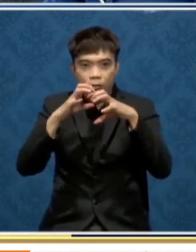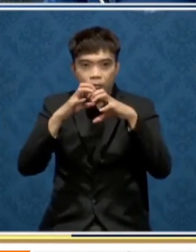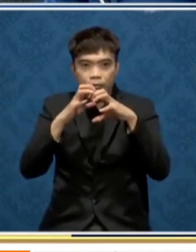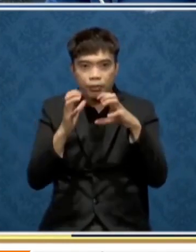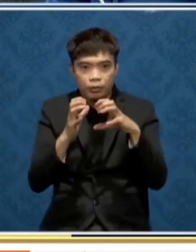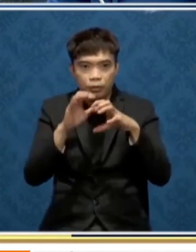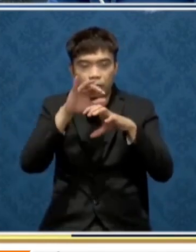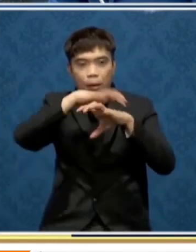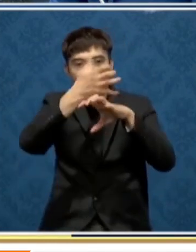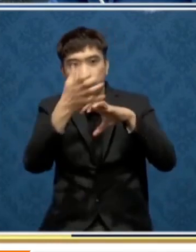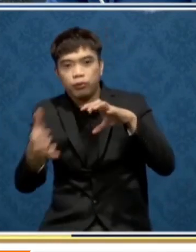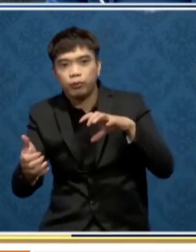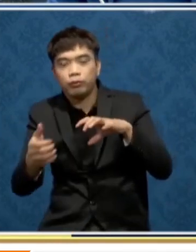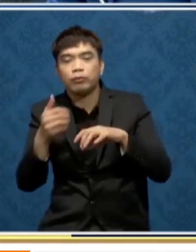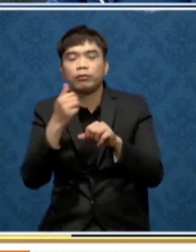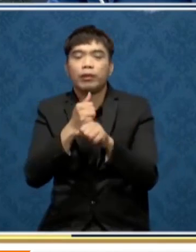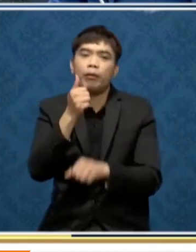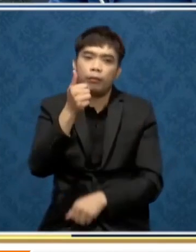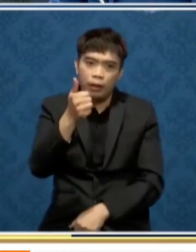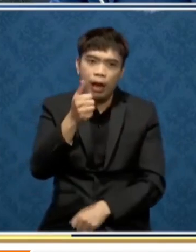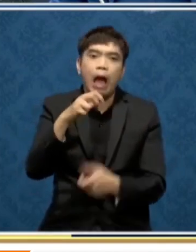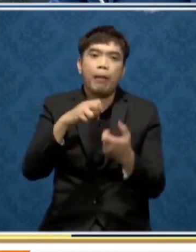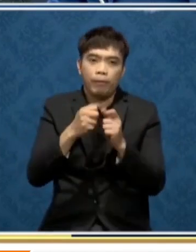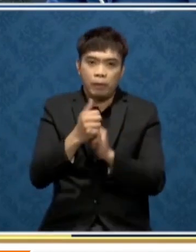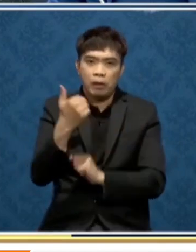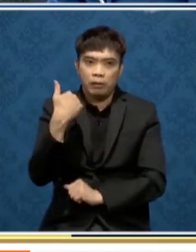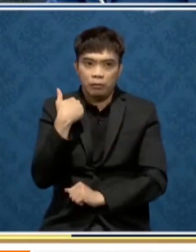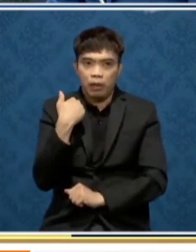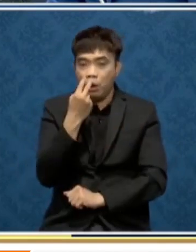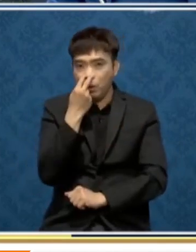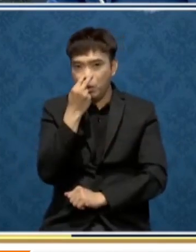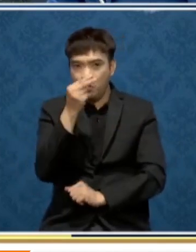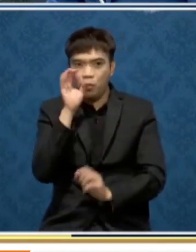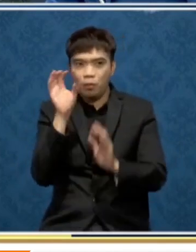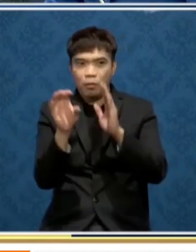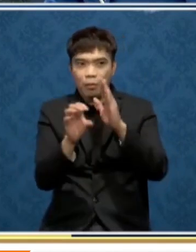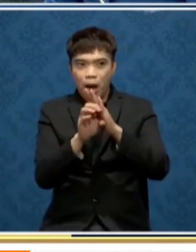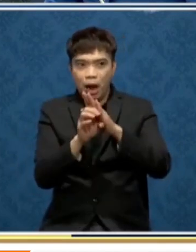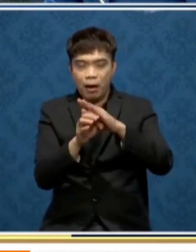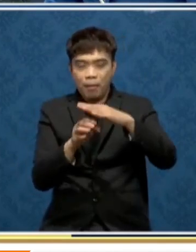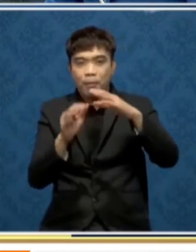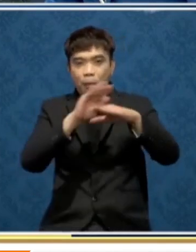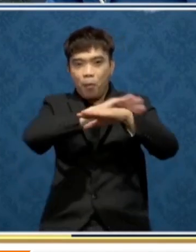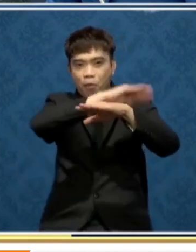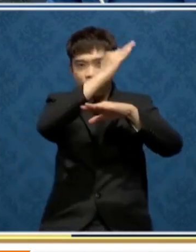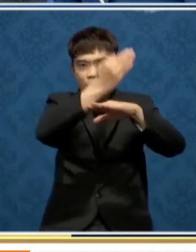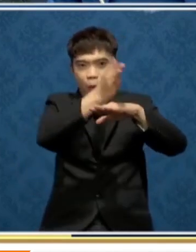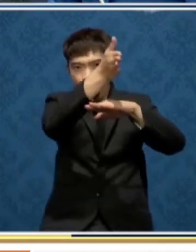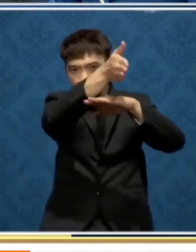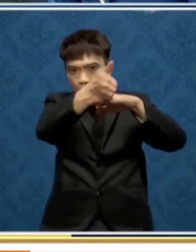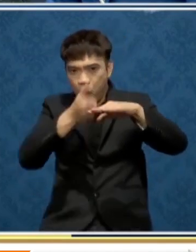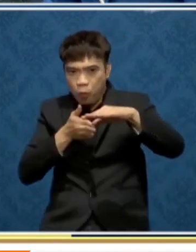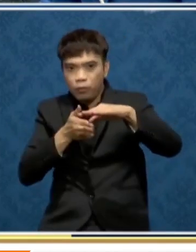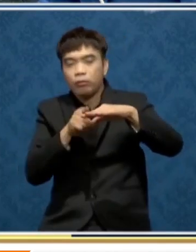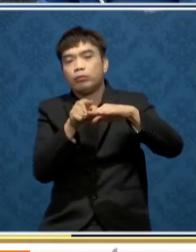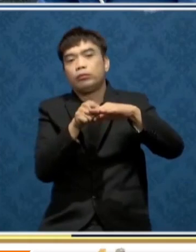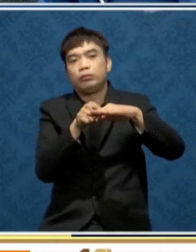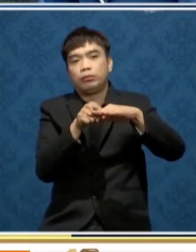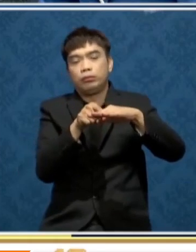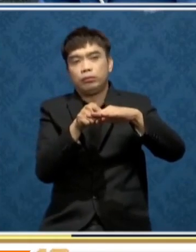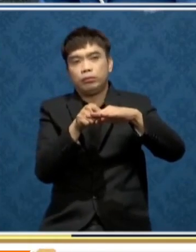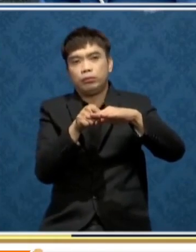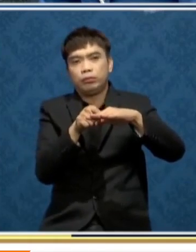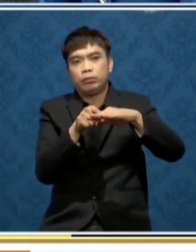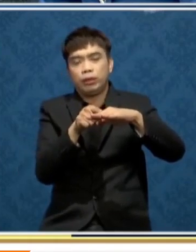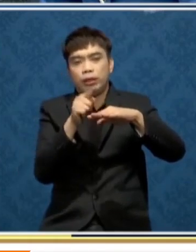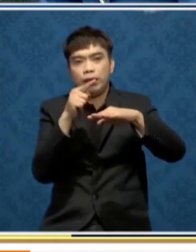การตัดภูเขาทั้งลูกนะครับในเขตป่าสงวนแห่งชาติซึ่งน่าแปลกใจว่าเป็นพื้นที่ที่ชา